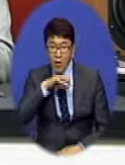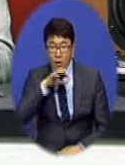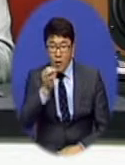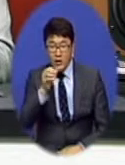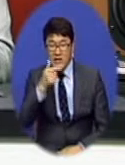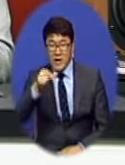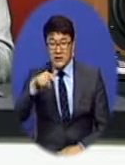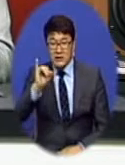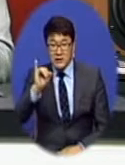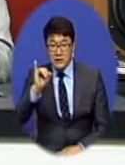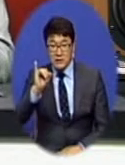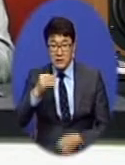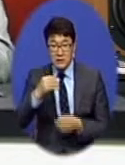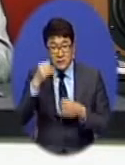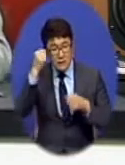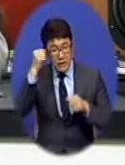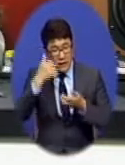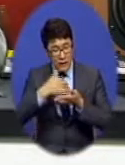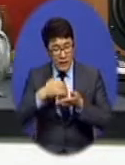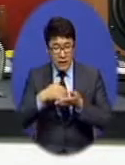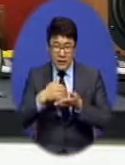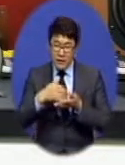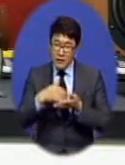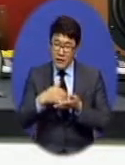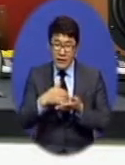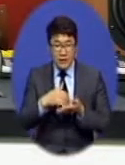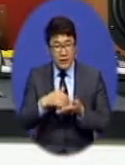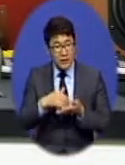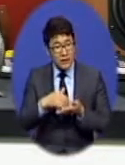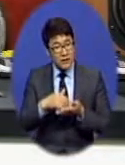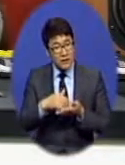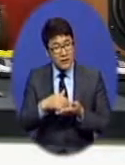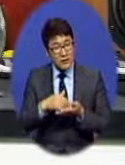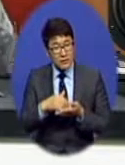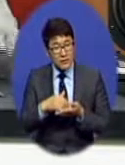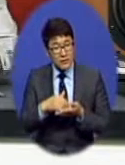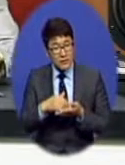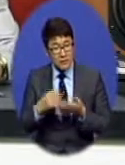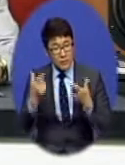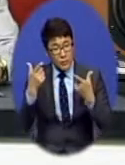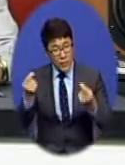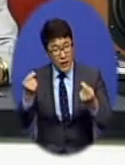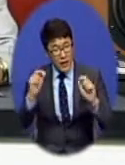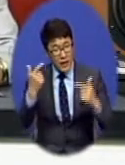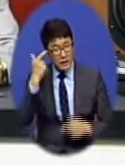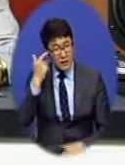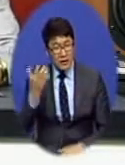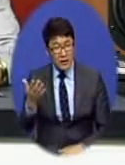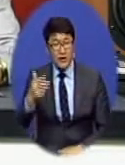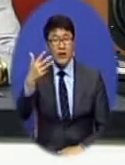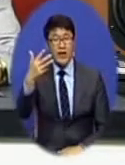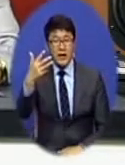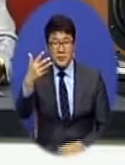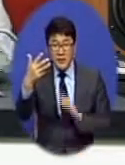오징어. 아니, 낙지. 아, 낙지요? 예. 낙지가 그 같은 과 아니에요? 그러니까요. 그렇죠?